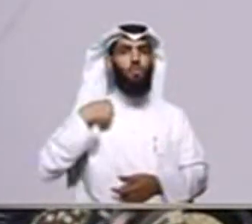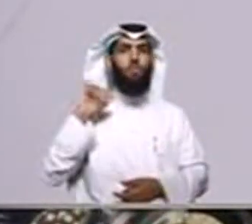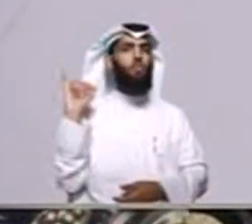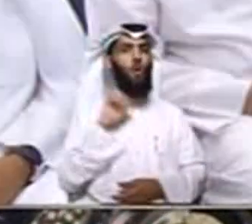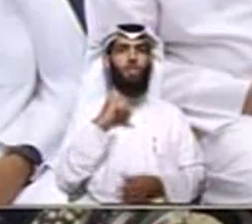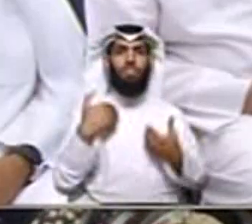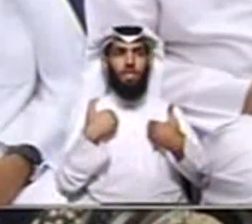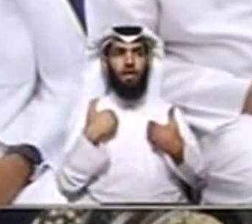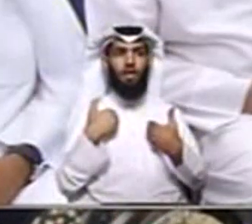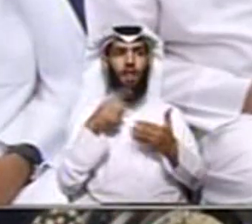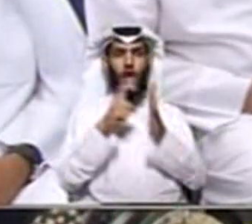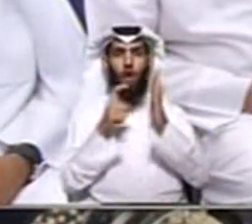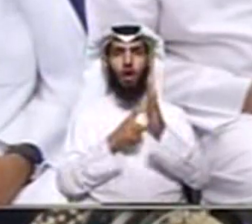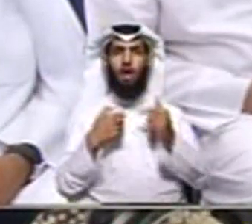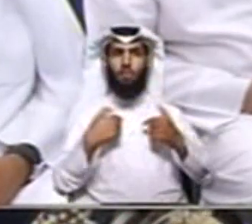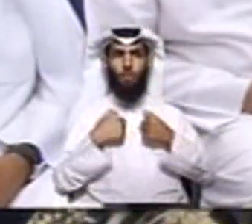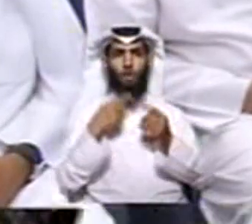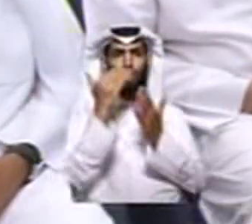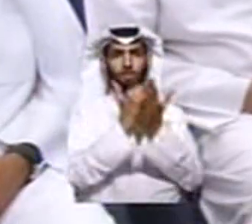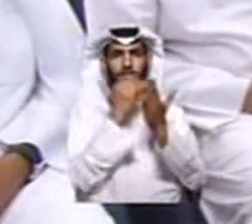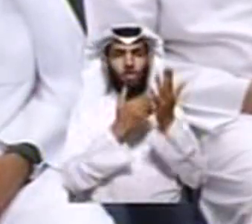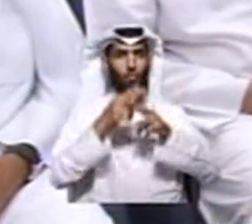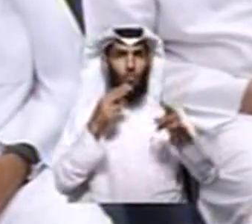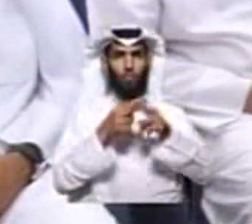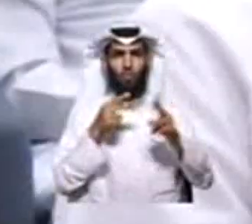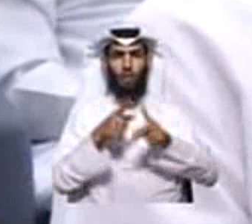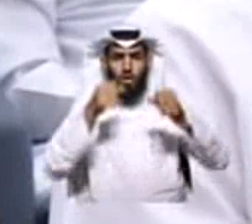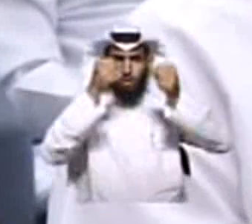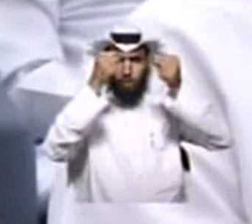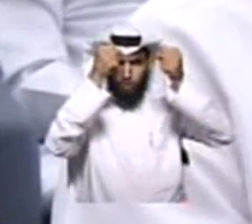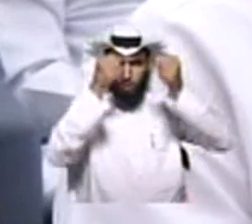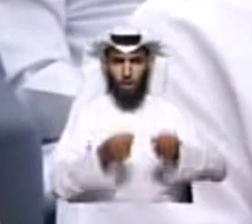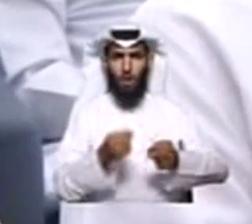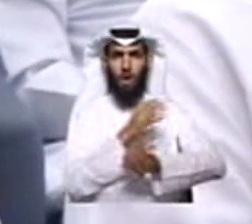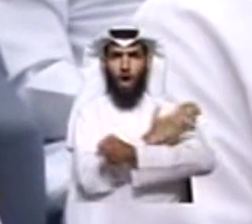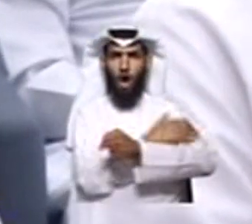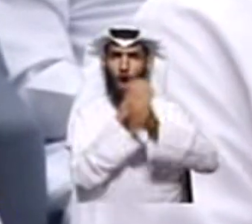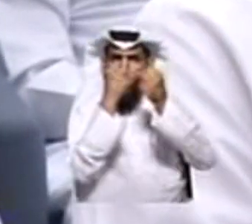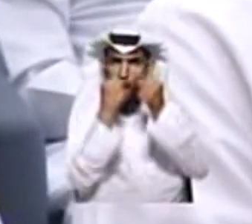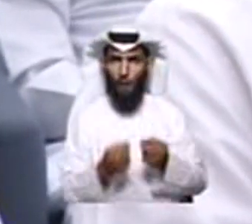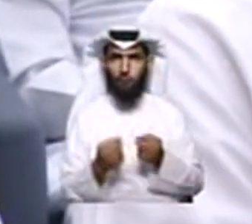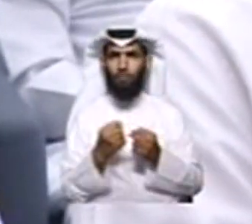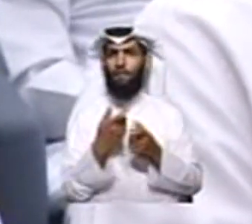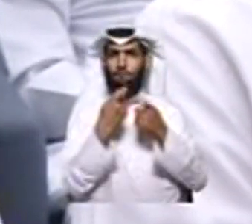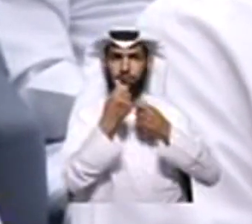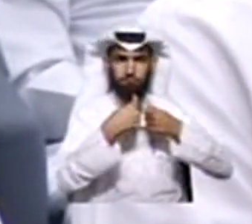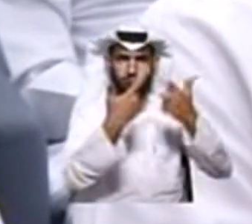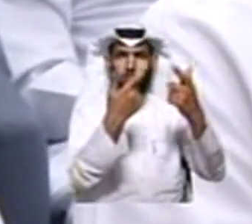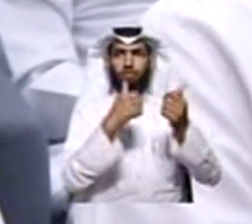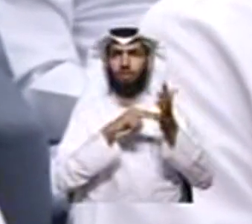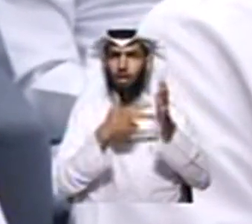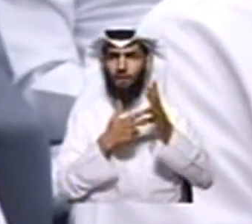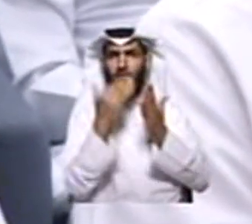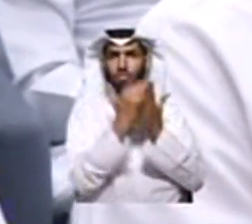تعديل القوانين. اقتصاد دولة الكويت يؤكد صلابته وقوة قطاعه المالي والمصرفي